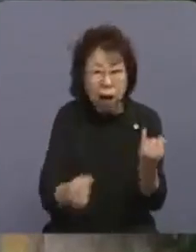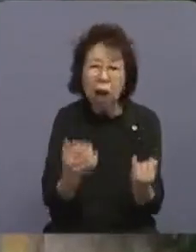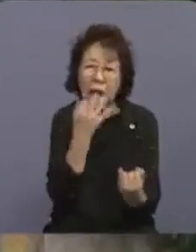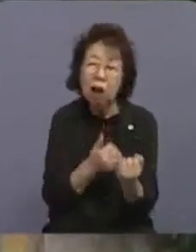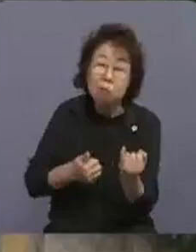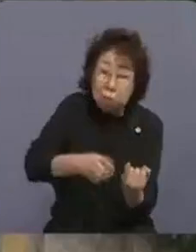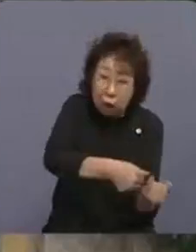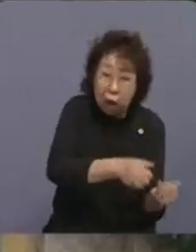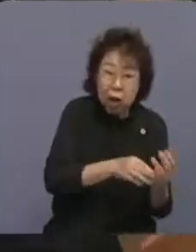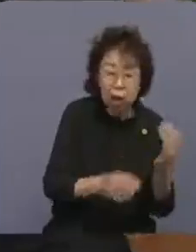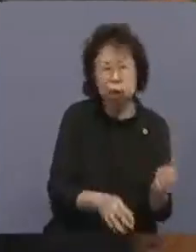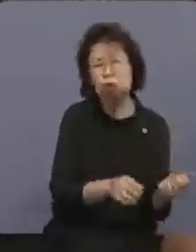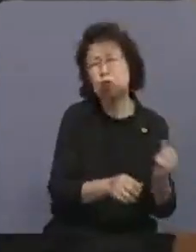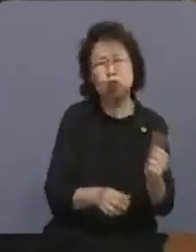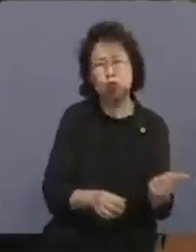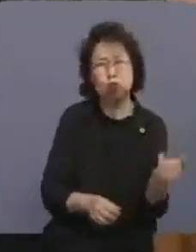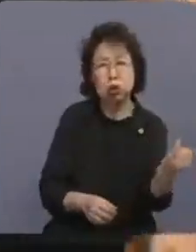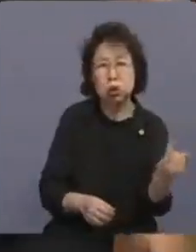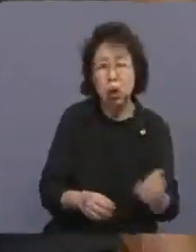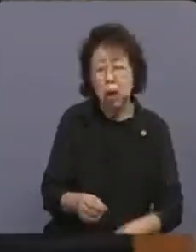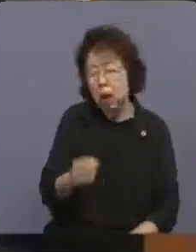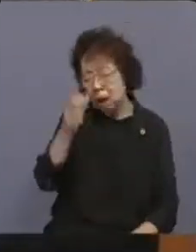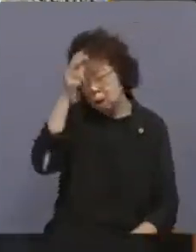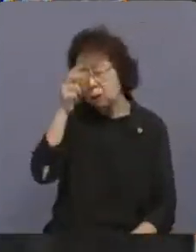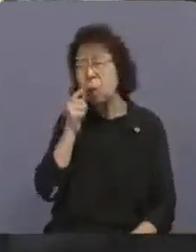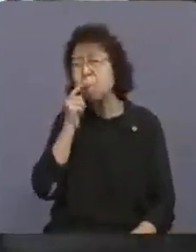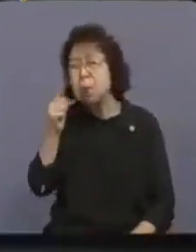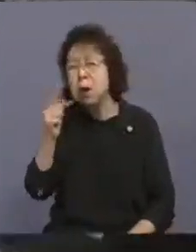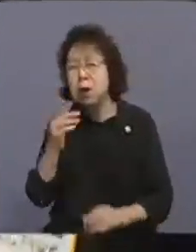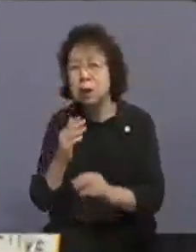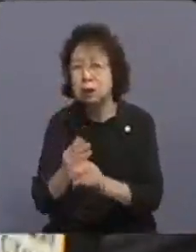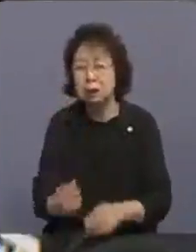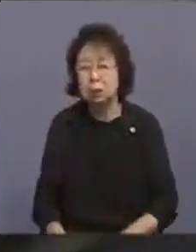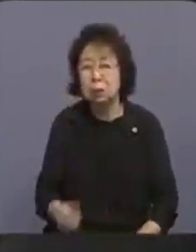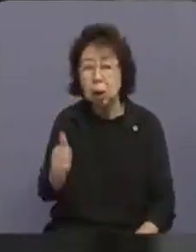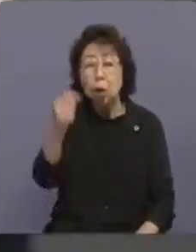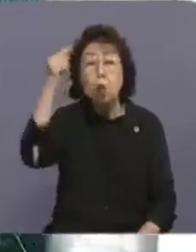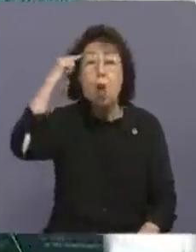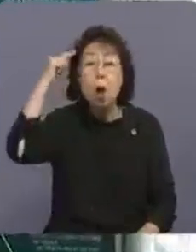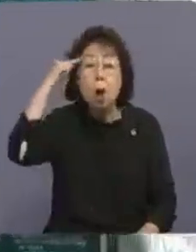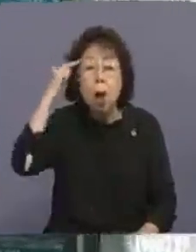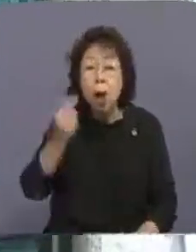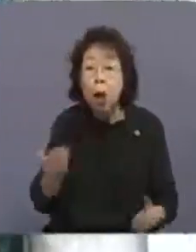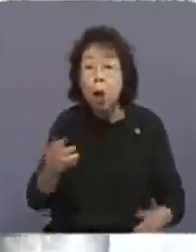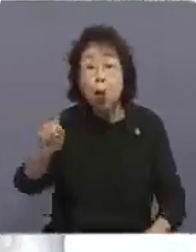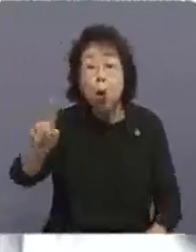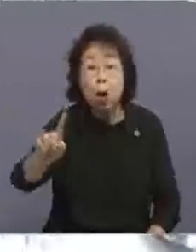성폭행하고 숨지게 한 혐의로 검찰에 넘겨졌습니다. 범행 왜 저질렀습니까?